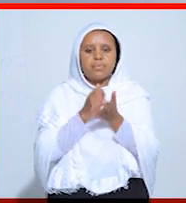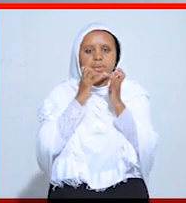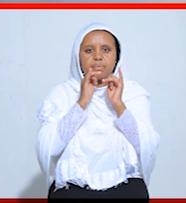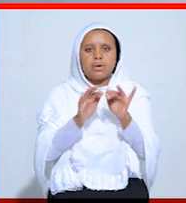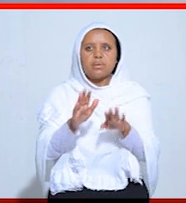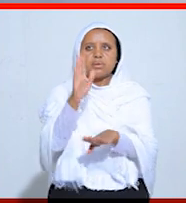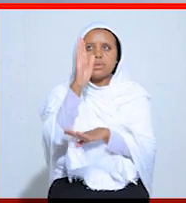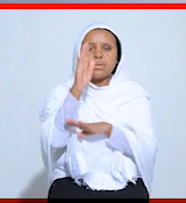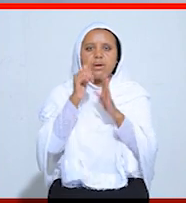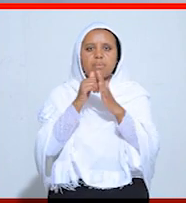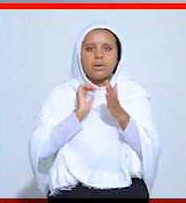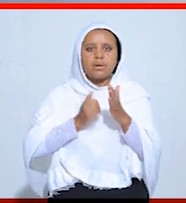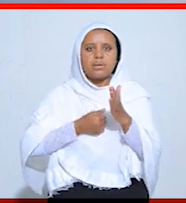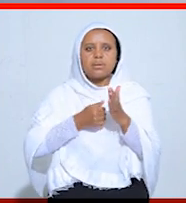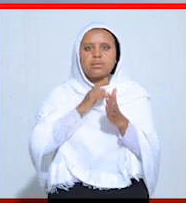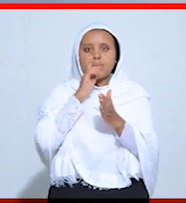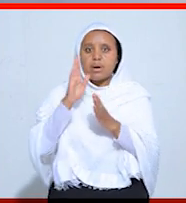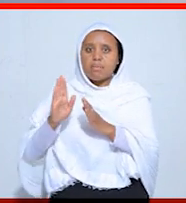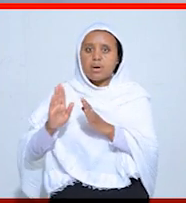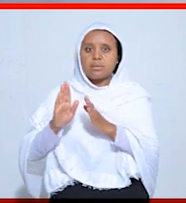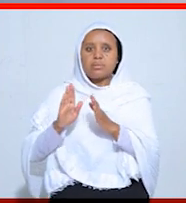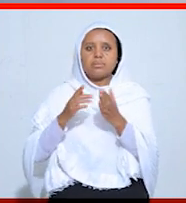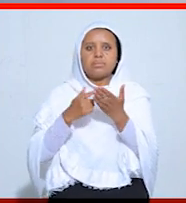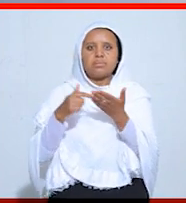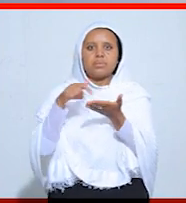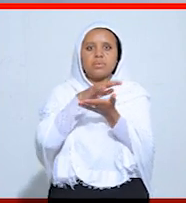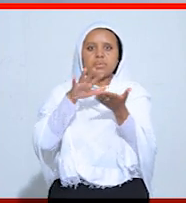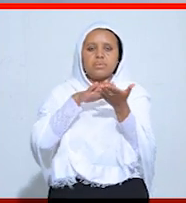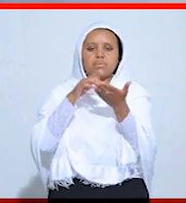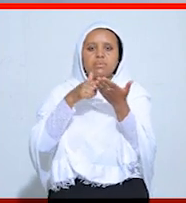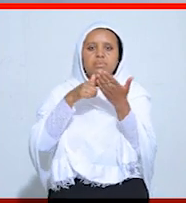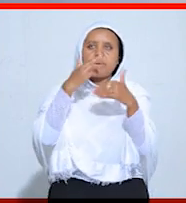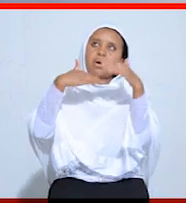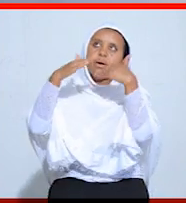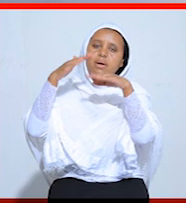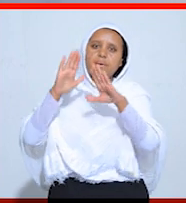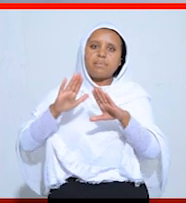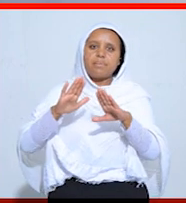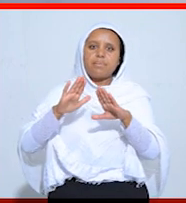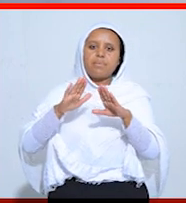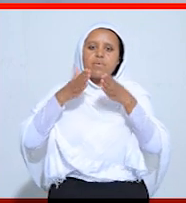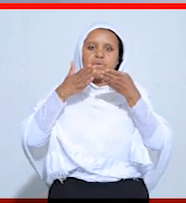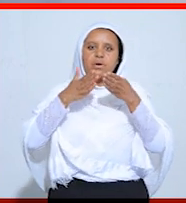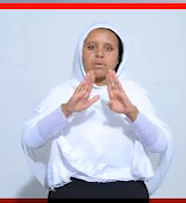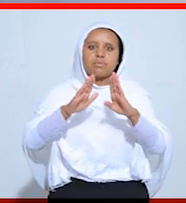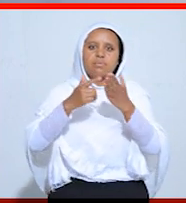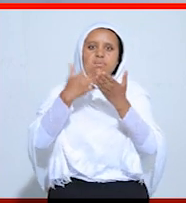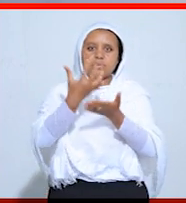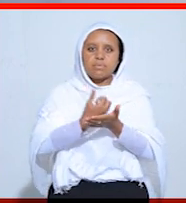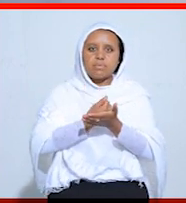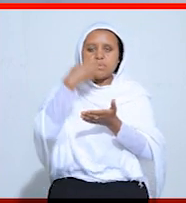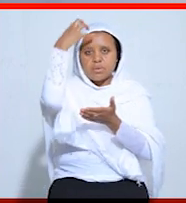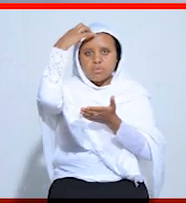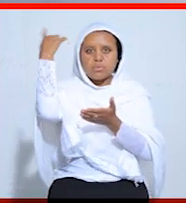ይትባረክ እግዚአብሔር አምላከነ ዘበአማን ለዘሐወፀነ እምአርያም ወፈቀደ ከመያወርሰነ